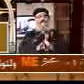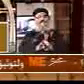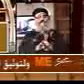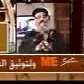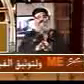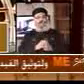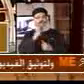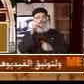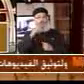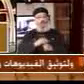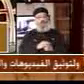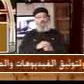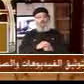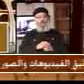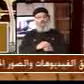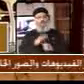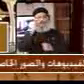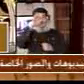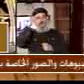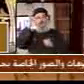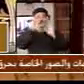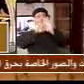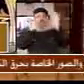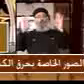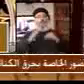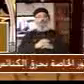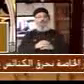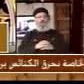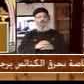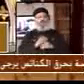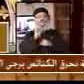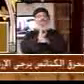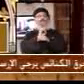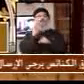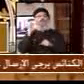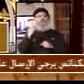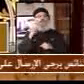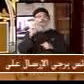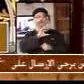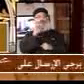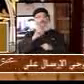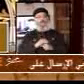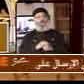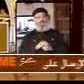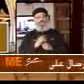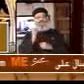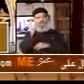ودي موجودة مثل من أمثال الملكوت في متى 13. بالمثل حبة